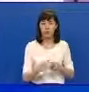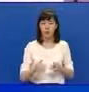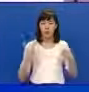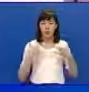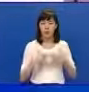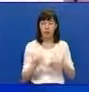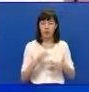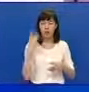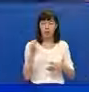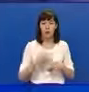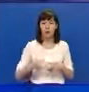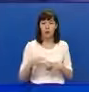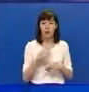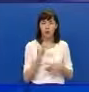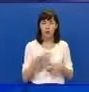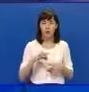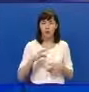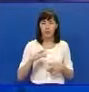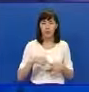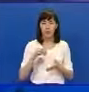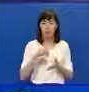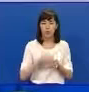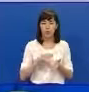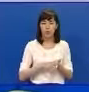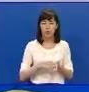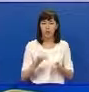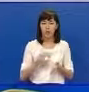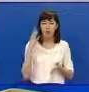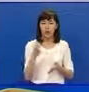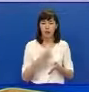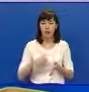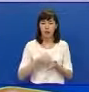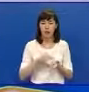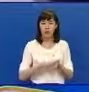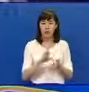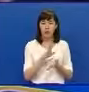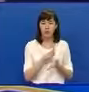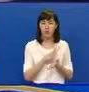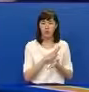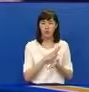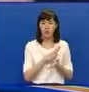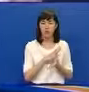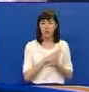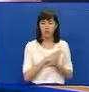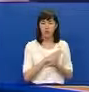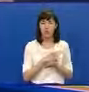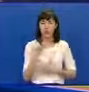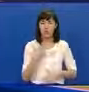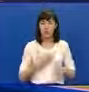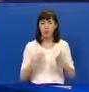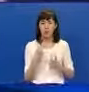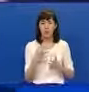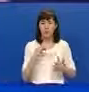телекөрермен оңтүстік қазақстандық. Миллионыншы абонент те оңтүстік облыста тіркелді. Өте қуаныштымыз, сіз 1 миллион абонент